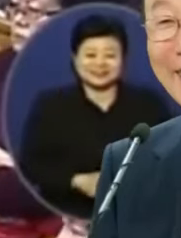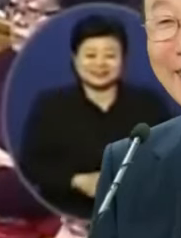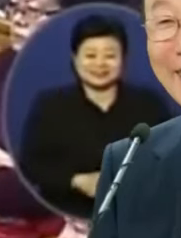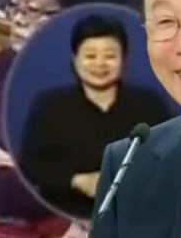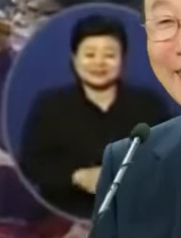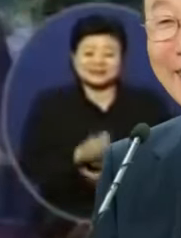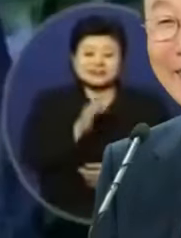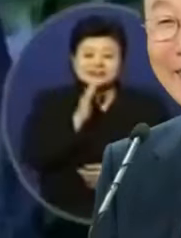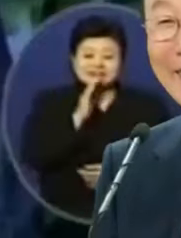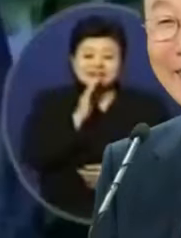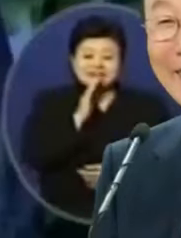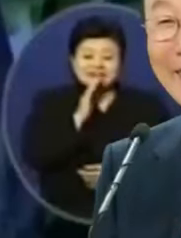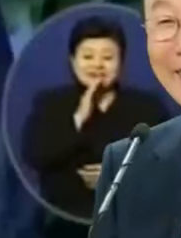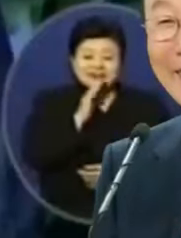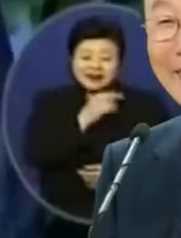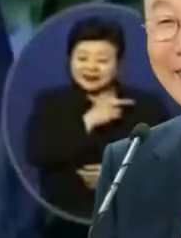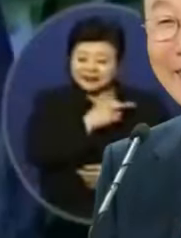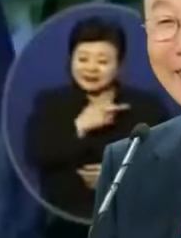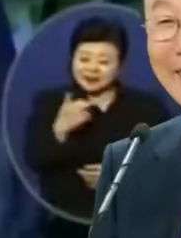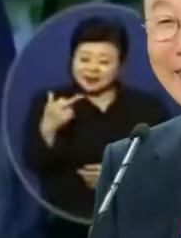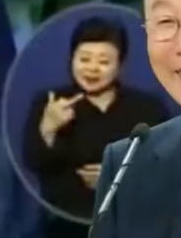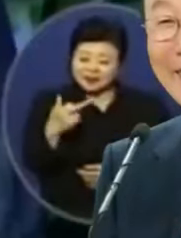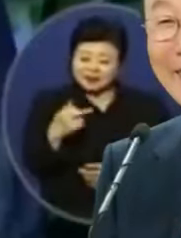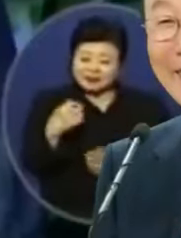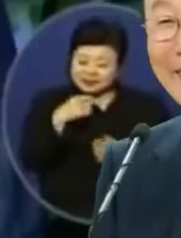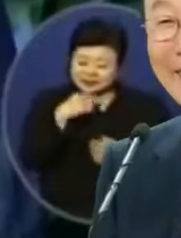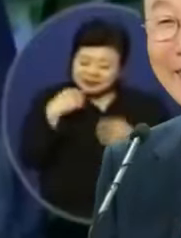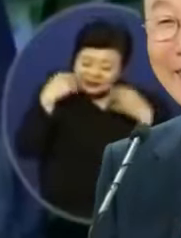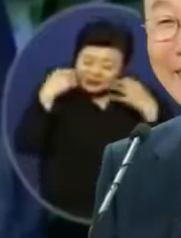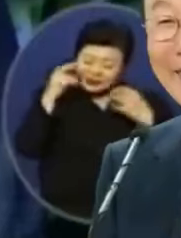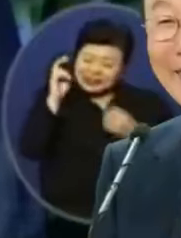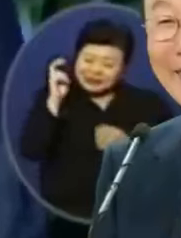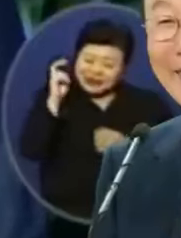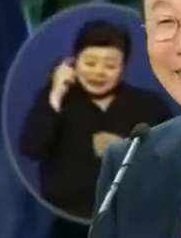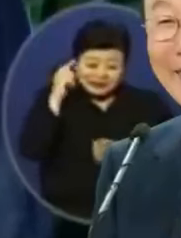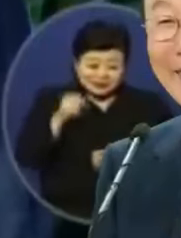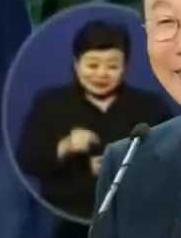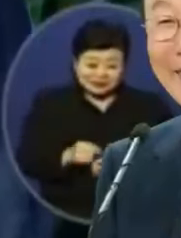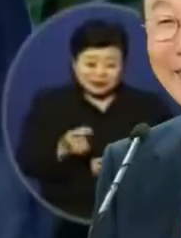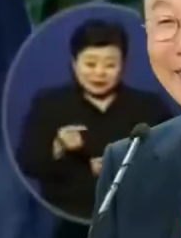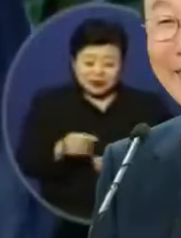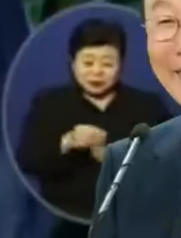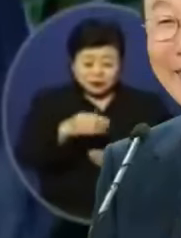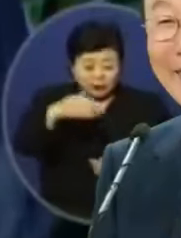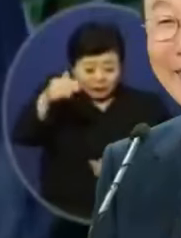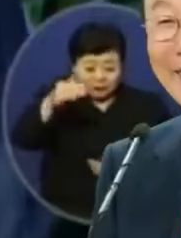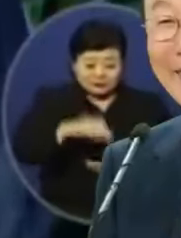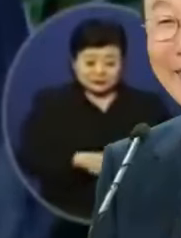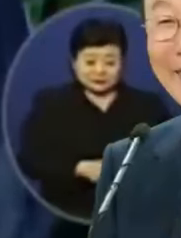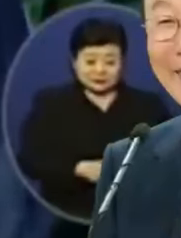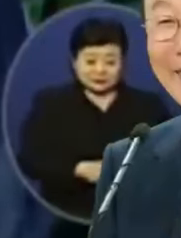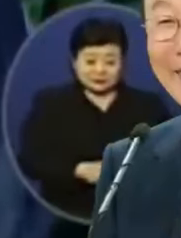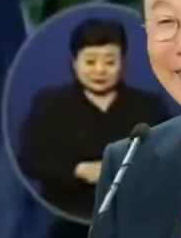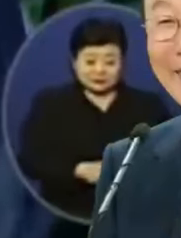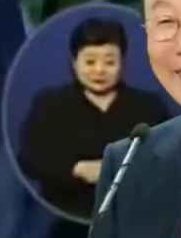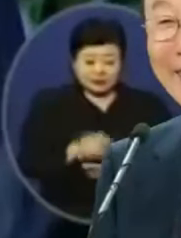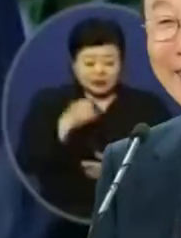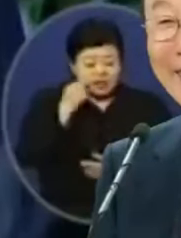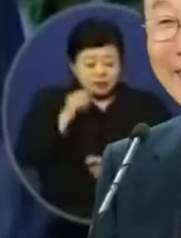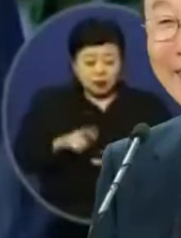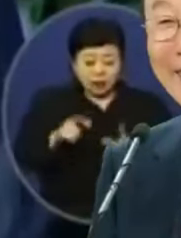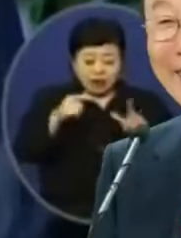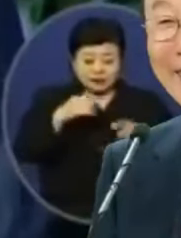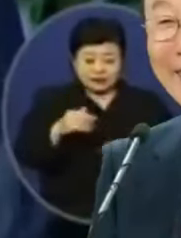그래서 너무 흥분해서 빨갛게 되는 거다 싶어서 자 빨리 모시고 나가라고. 근데 요번에 내가 동경 집회 가니까